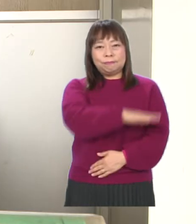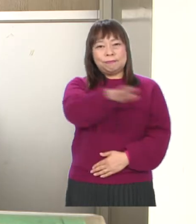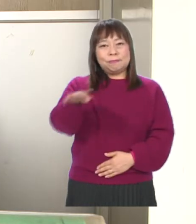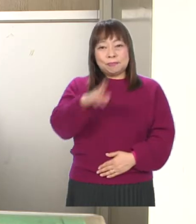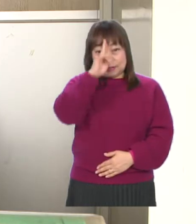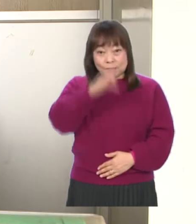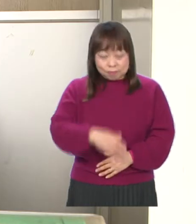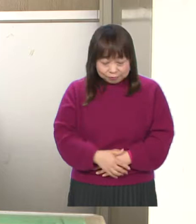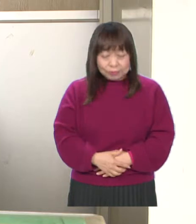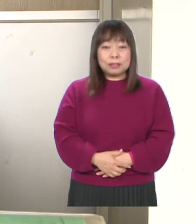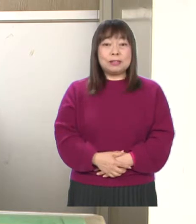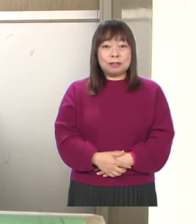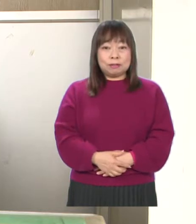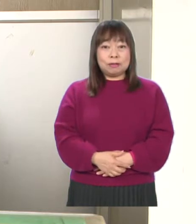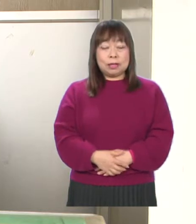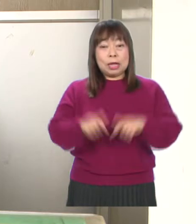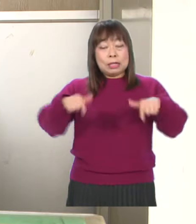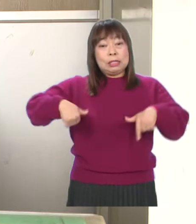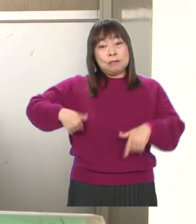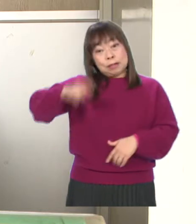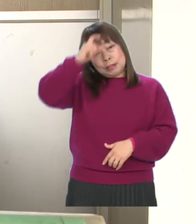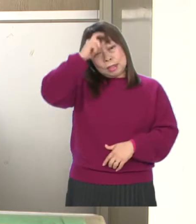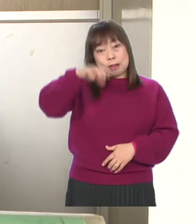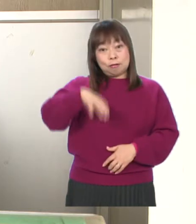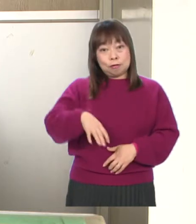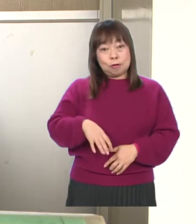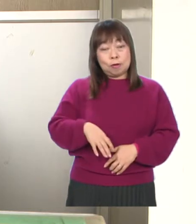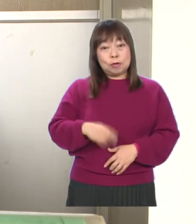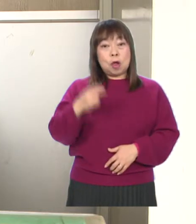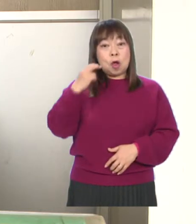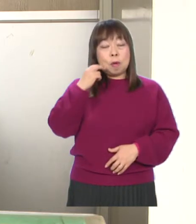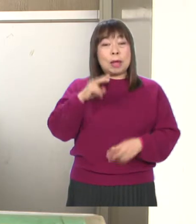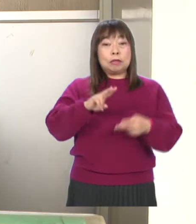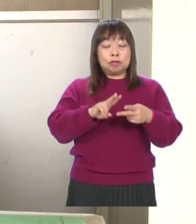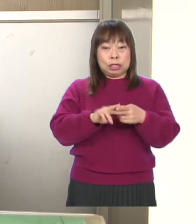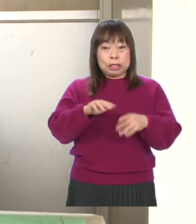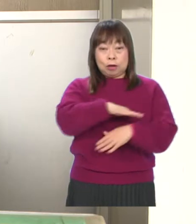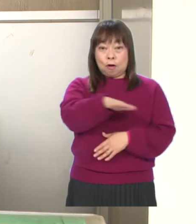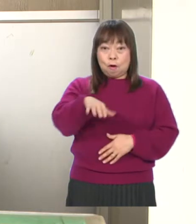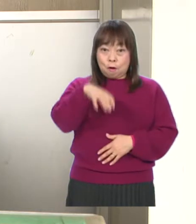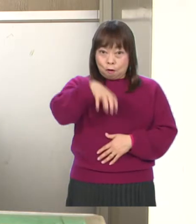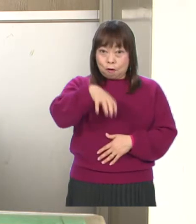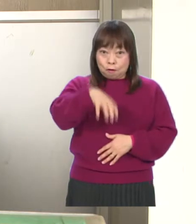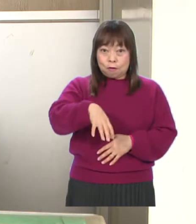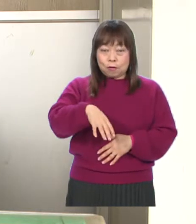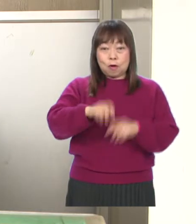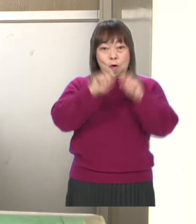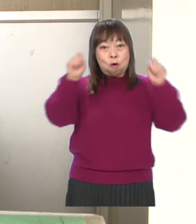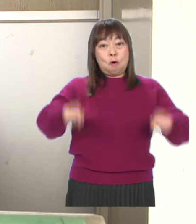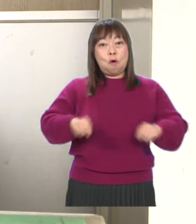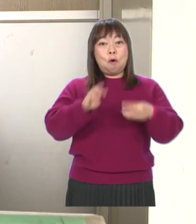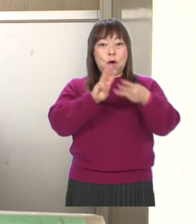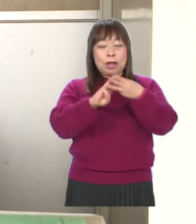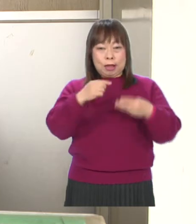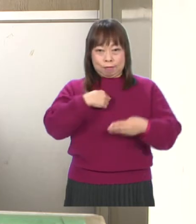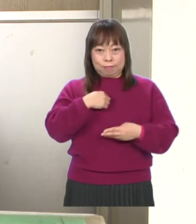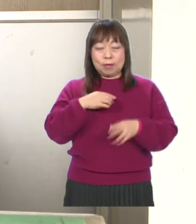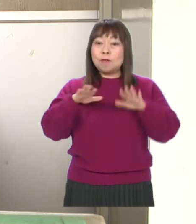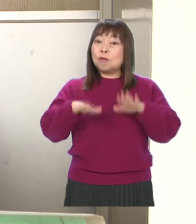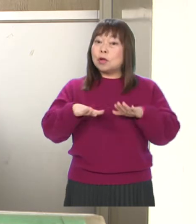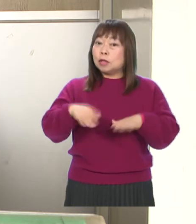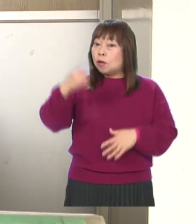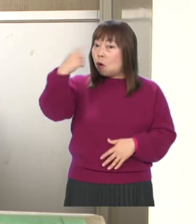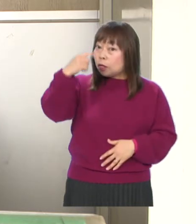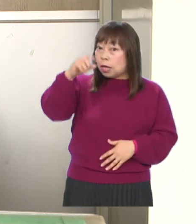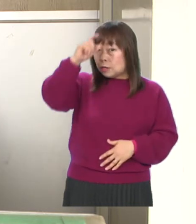皆さんこんにちは。西脇警察署松井署駐在所の岡田です。今月の教えておまわりさんの